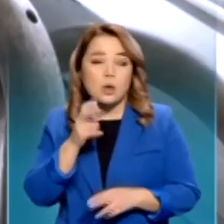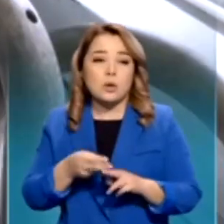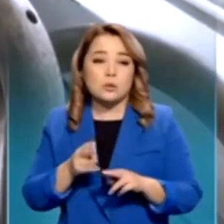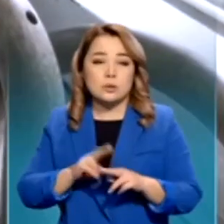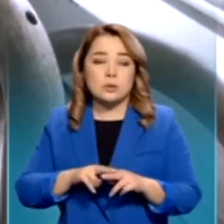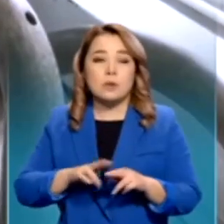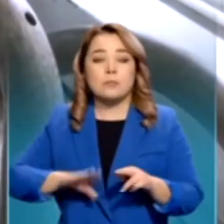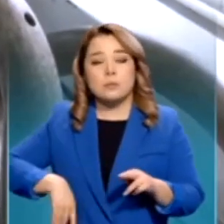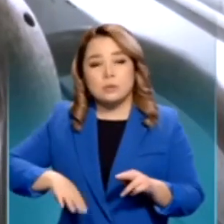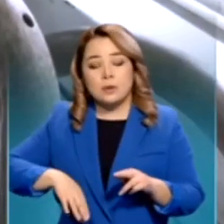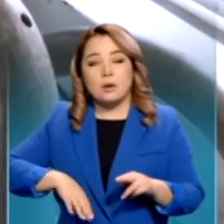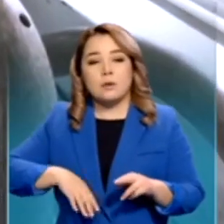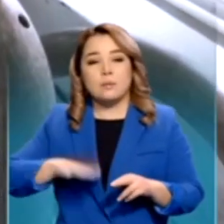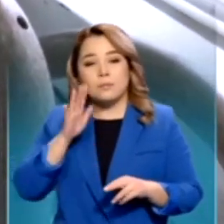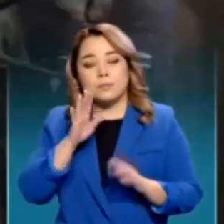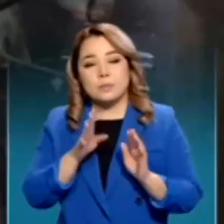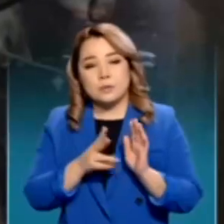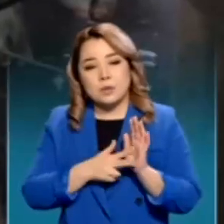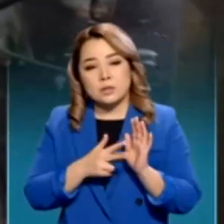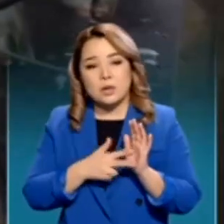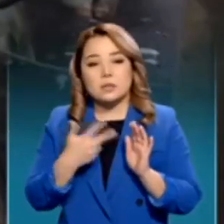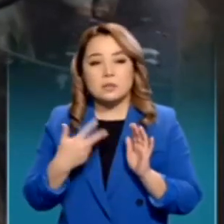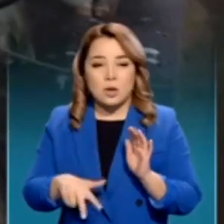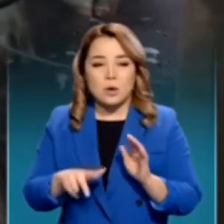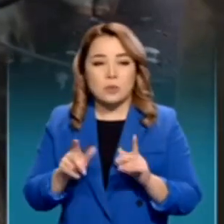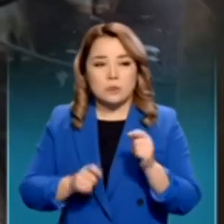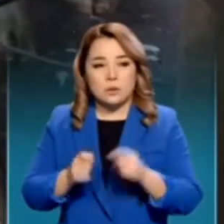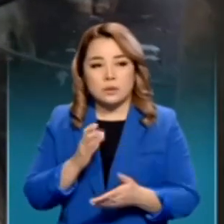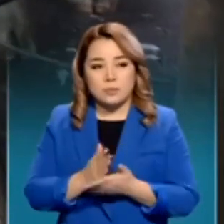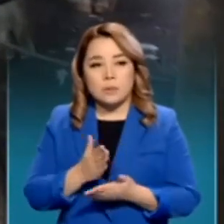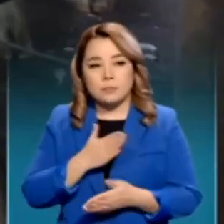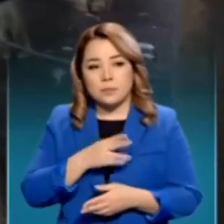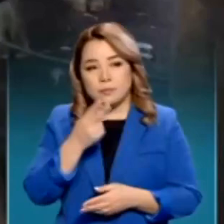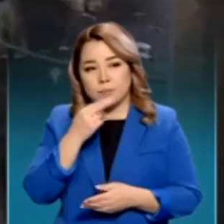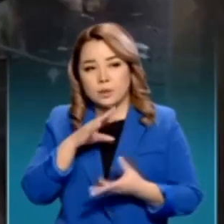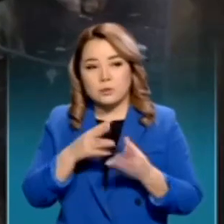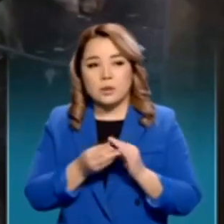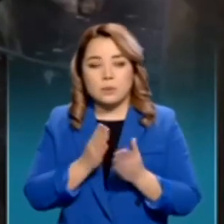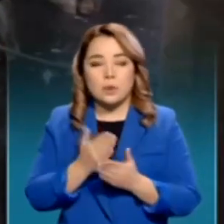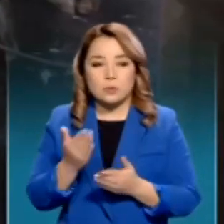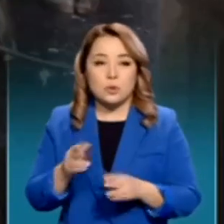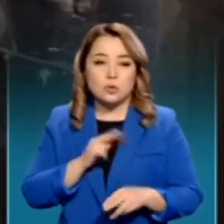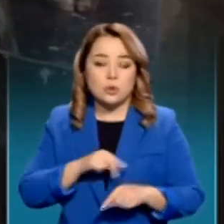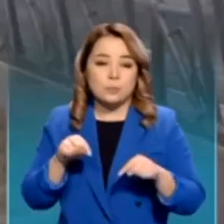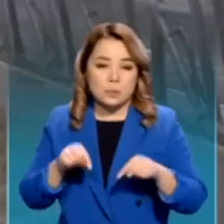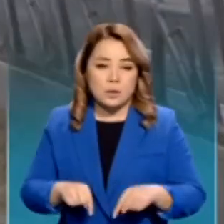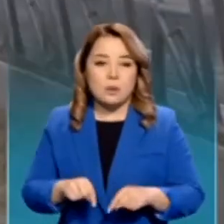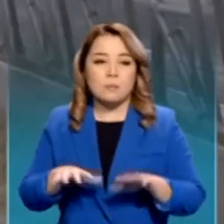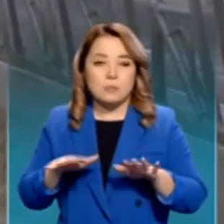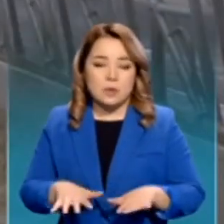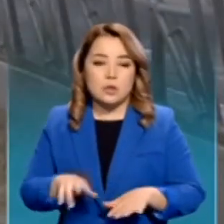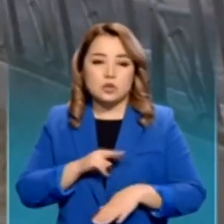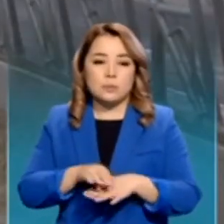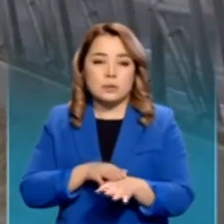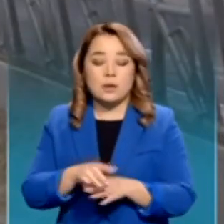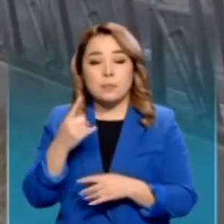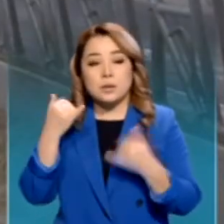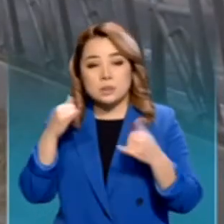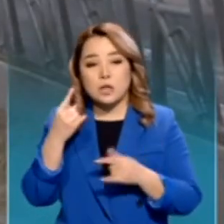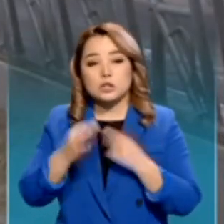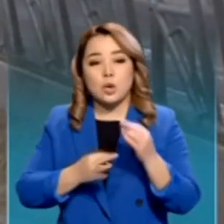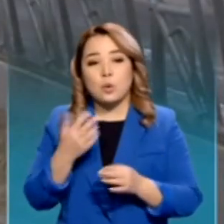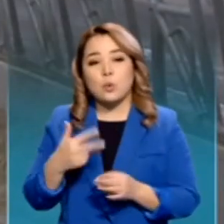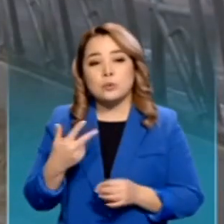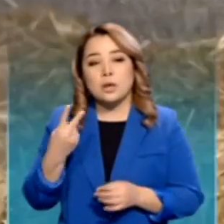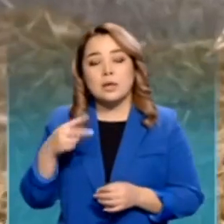И сол 9-го кешкі жолдасым алыстайын деп келді. Сол енді осында жұмыс істеймін базада. Қазір бір сиыр тәулігіне